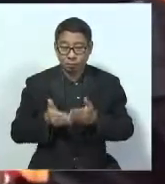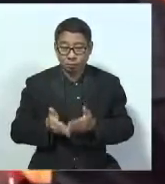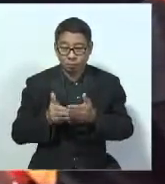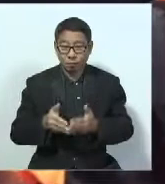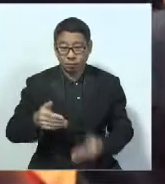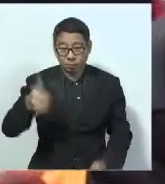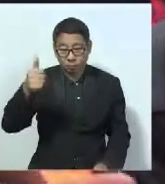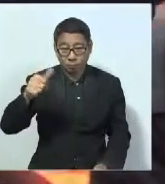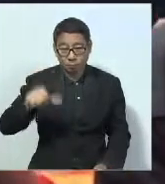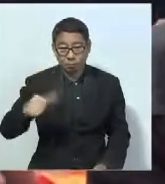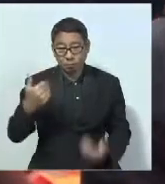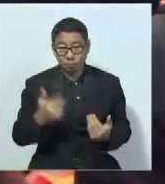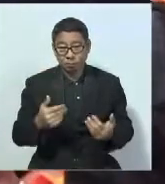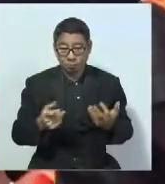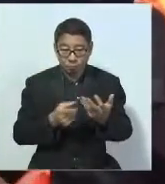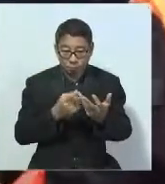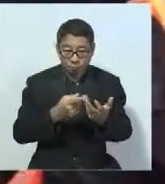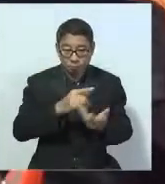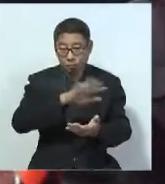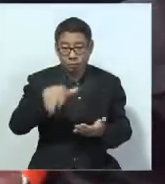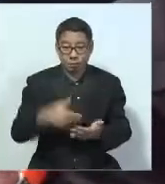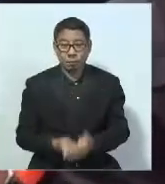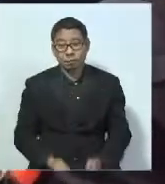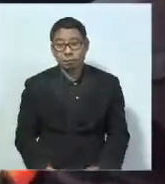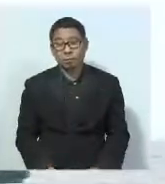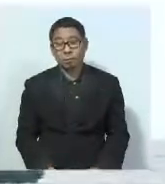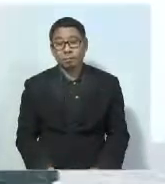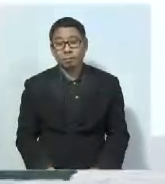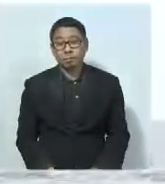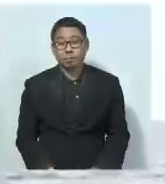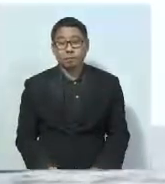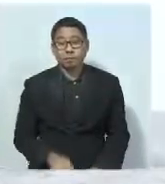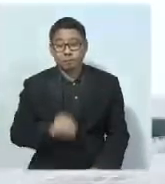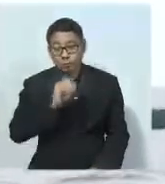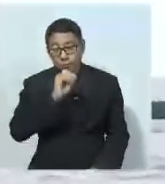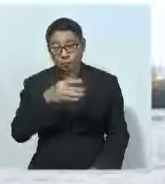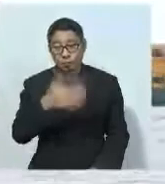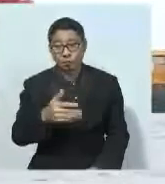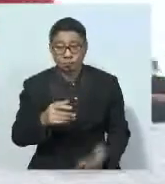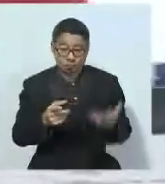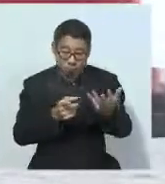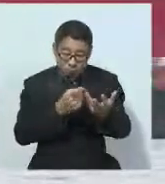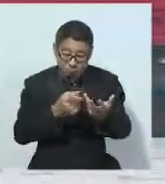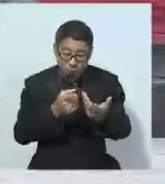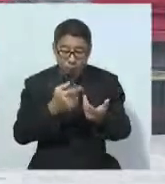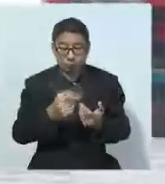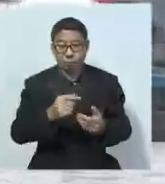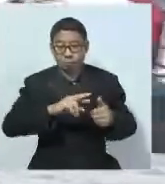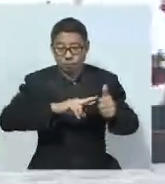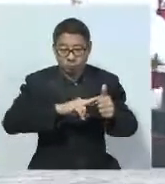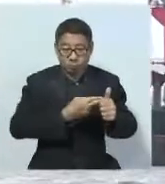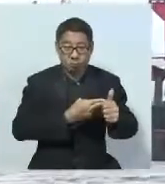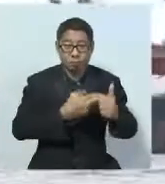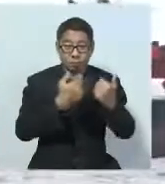ลนะครับวันนี้ต้องไล่ให้หมดนะครับ ที่ท่านสุรเชษฐ์พูดเนี่ยคือจะไปไล่หมดเลยนะครับตั้งแต่ต้นทาง